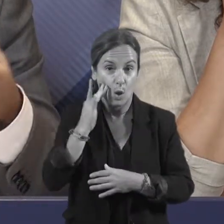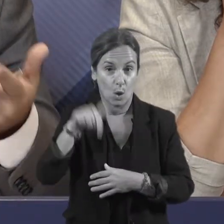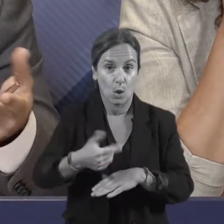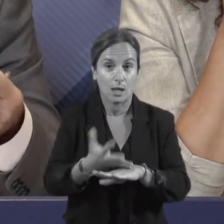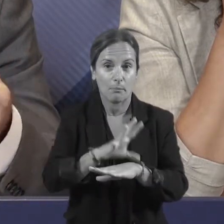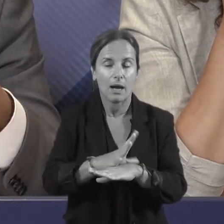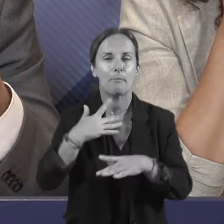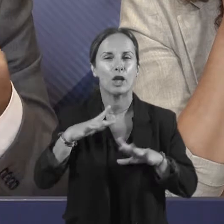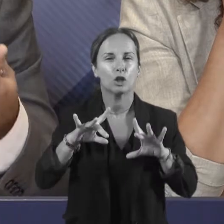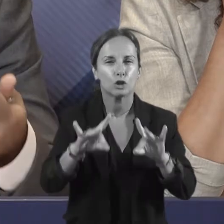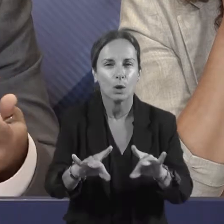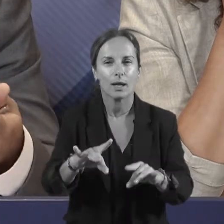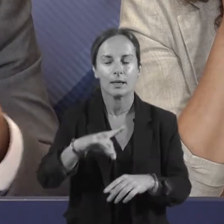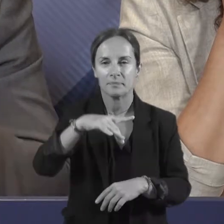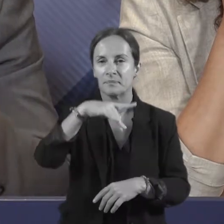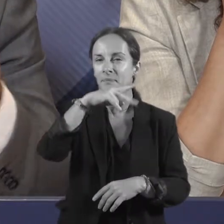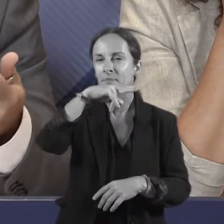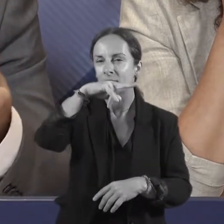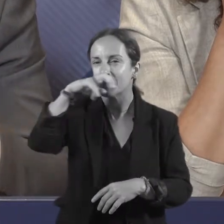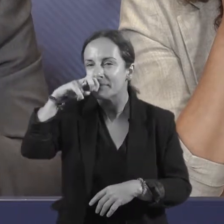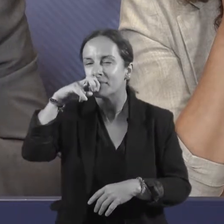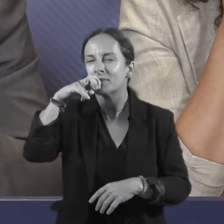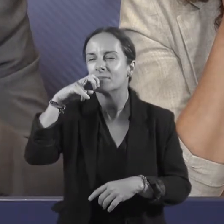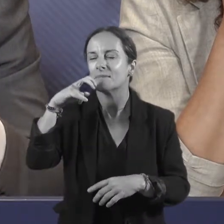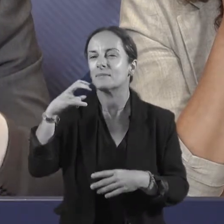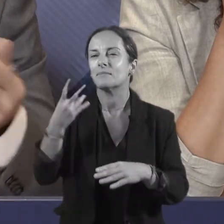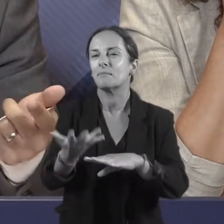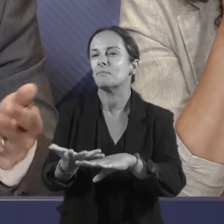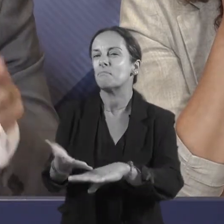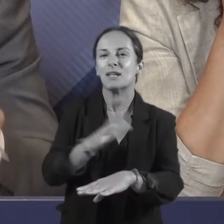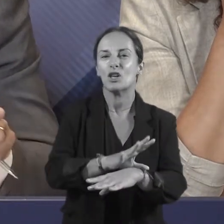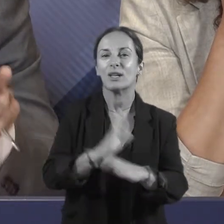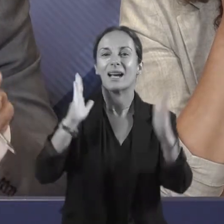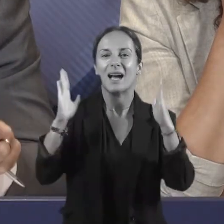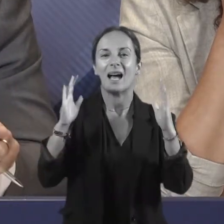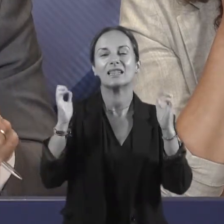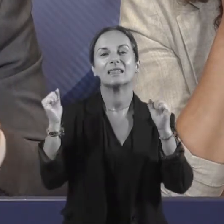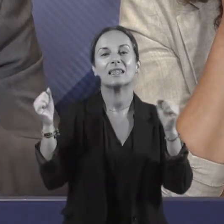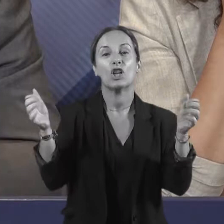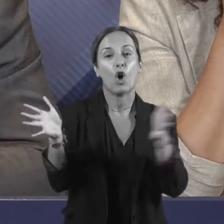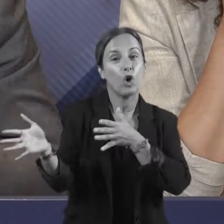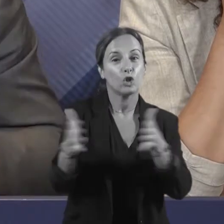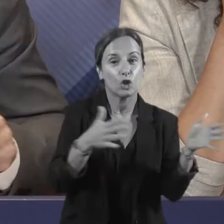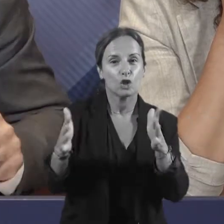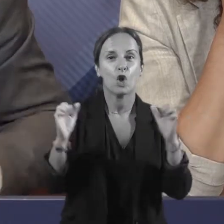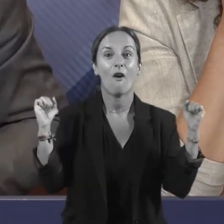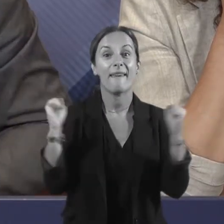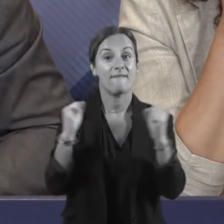podrem ensumar, podrem visualitzar Mallorca a la tardor i a l'hivern. Aquest és el concepte que volem